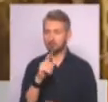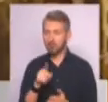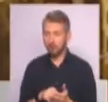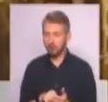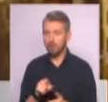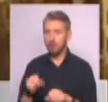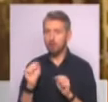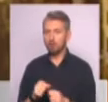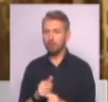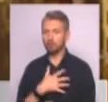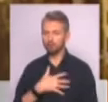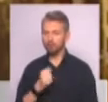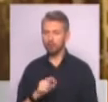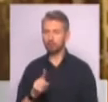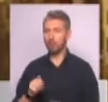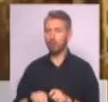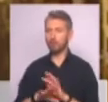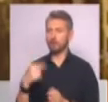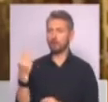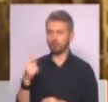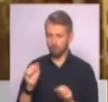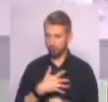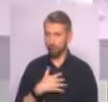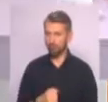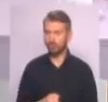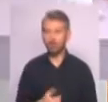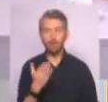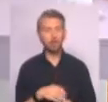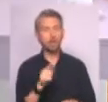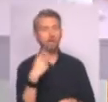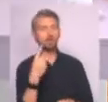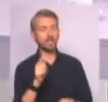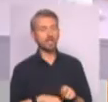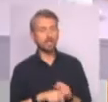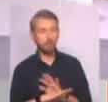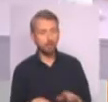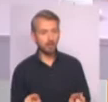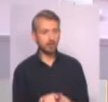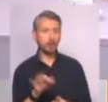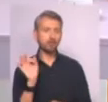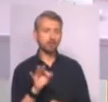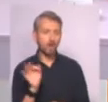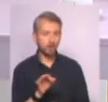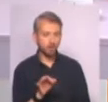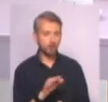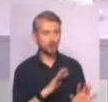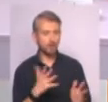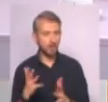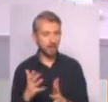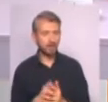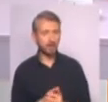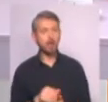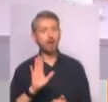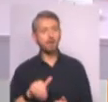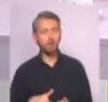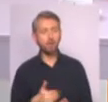звернувся з претензією те, що не повірено лічильник? Якщо лічильник не повірений, і так доволі часто трапляється, потім